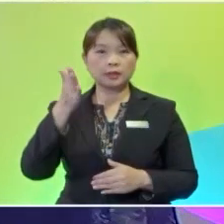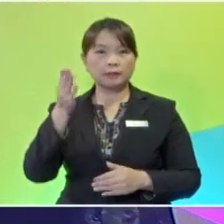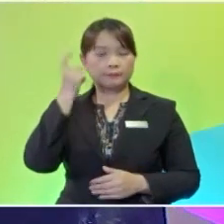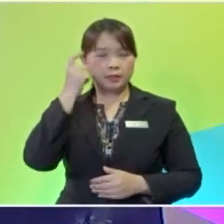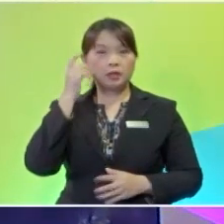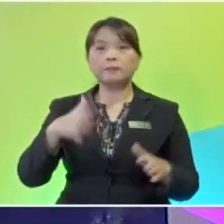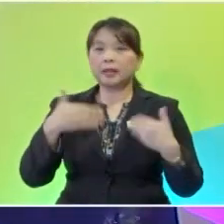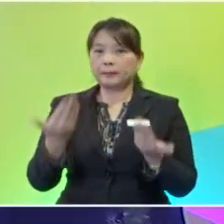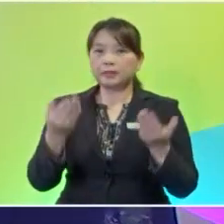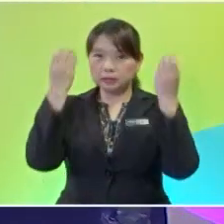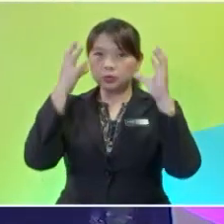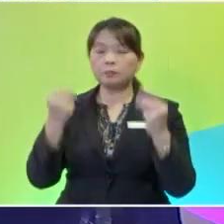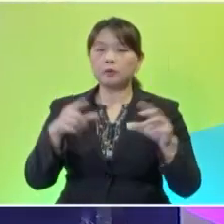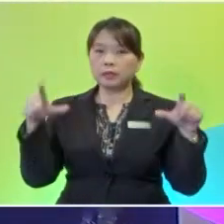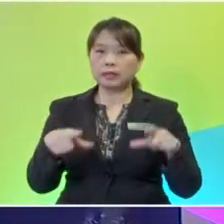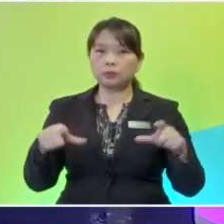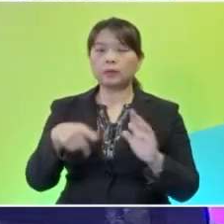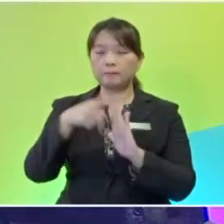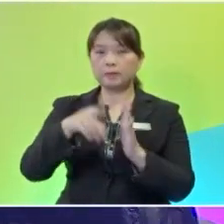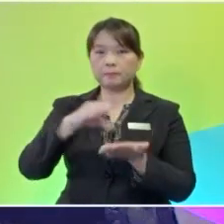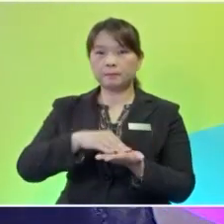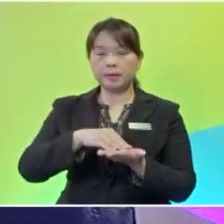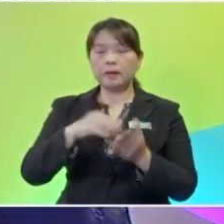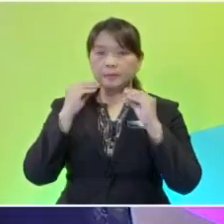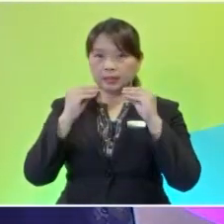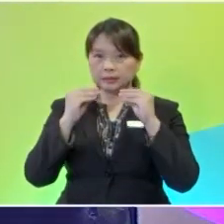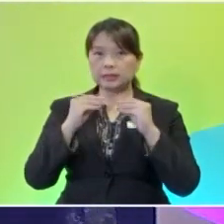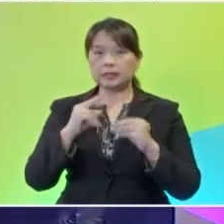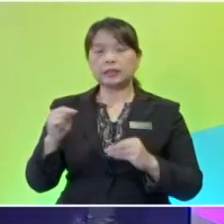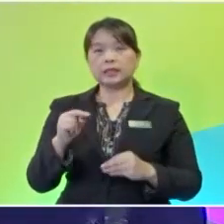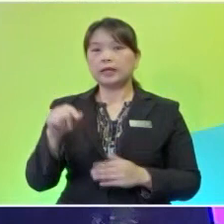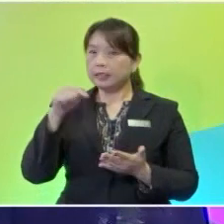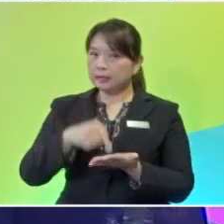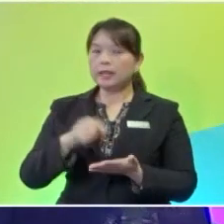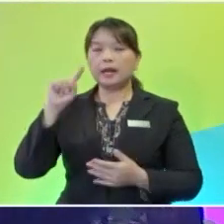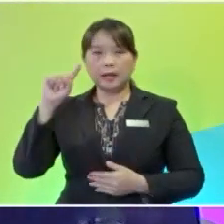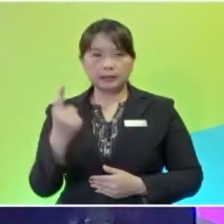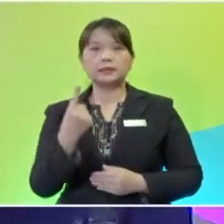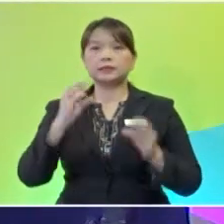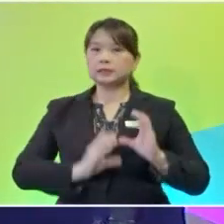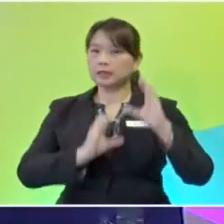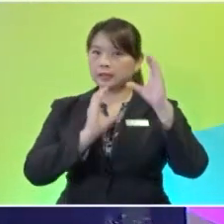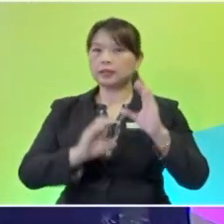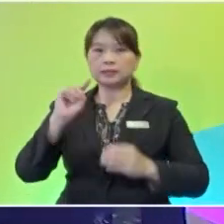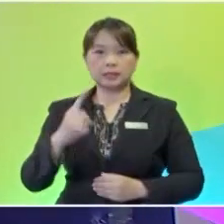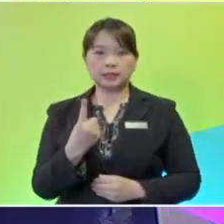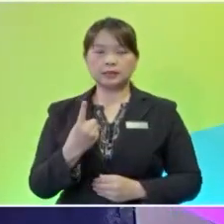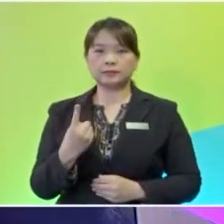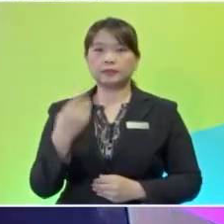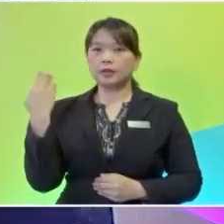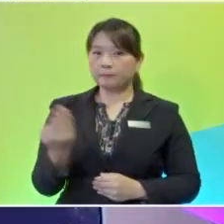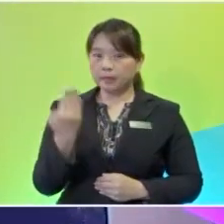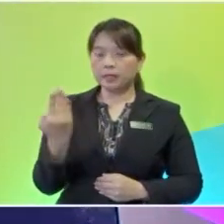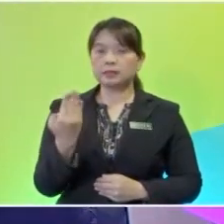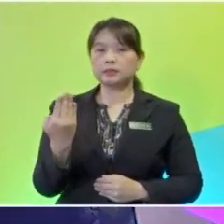何进行这一个教学，这个只是一个建议哈，没有说绝对。好，首先呢，在阅读教学，我们一般要先让学生